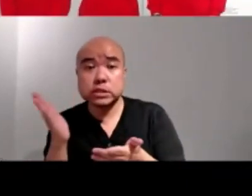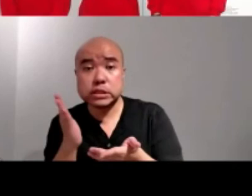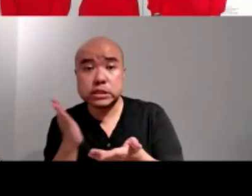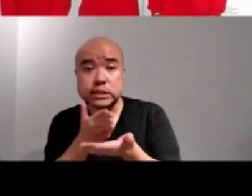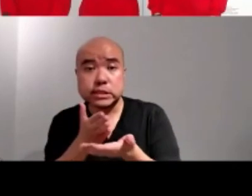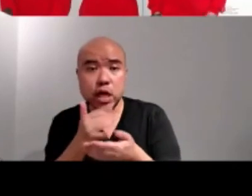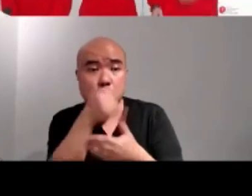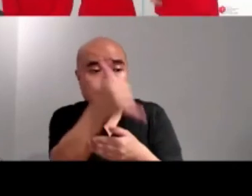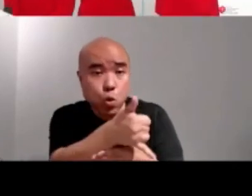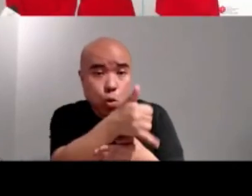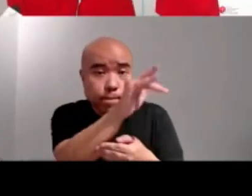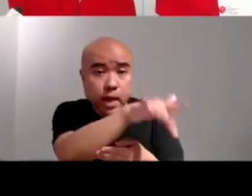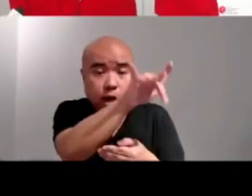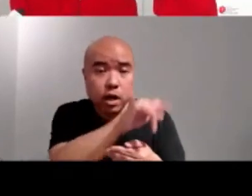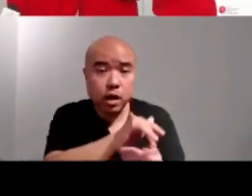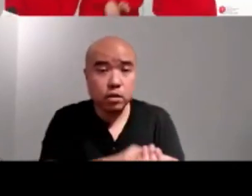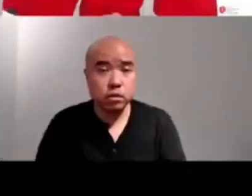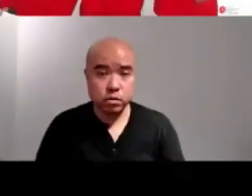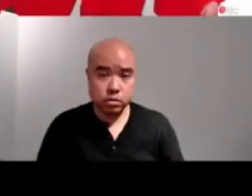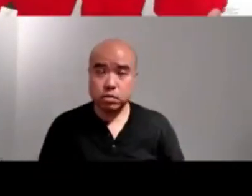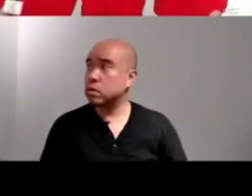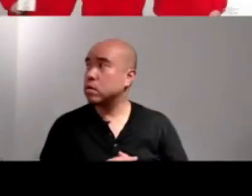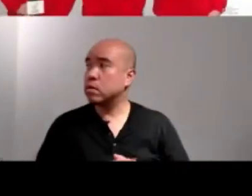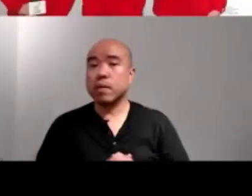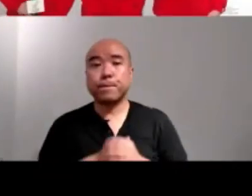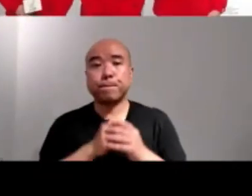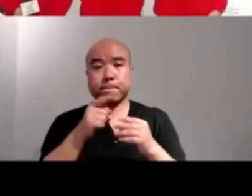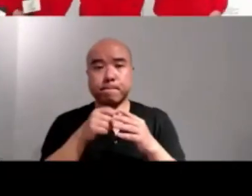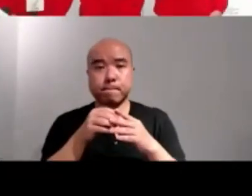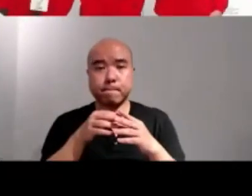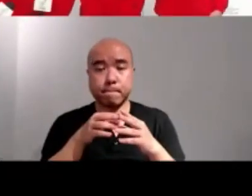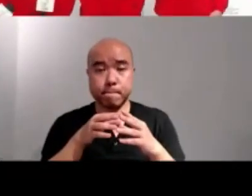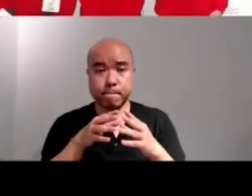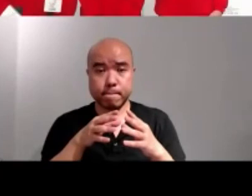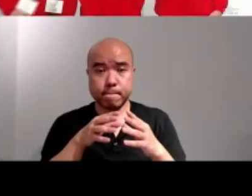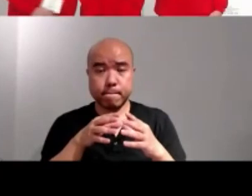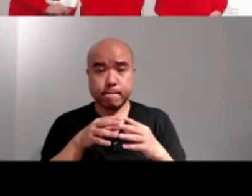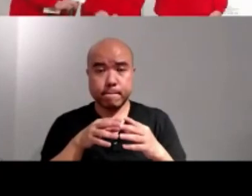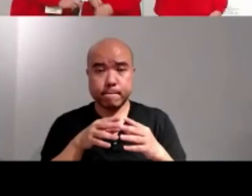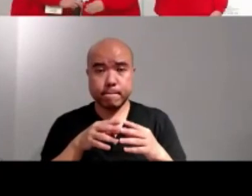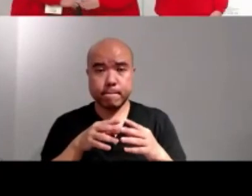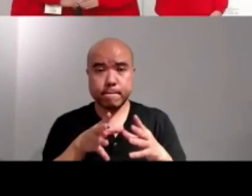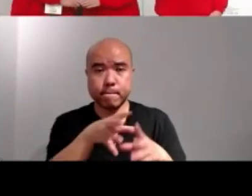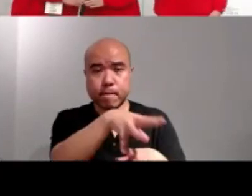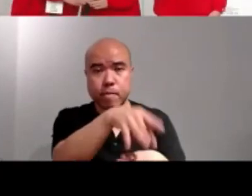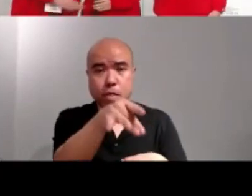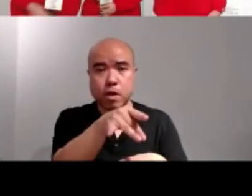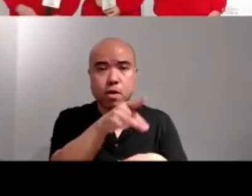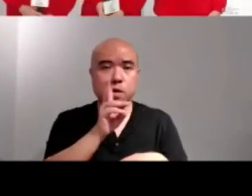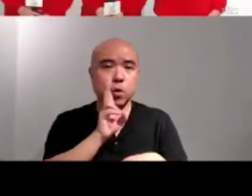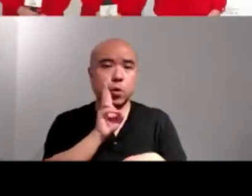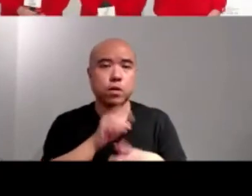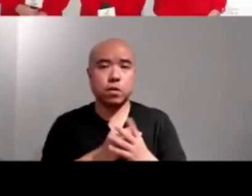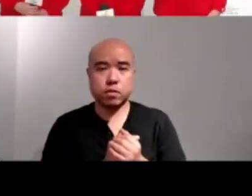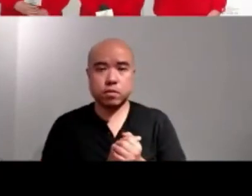不同的资讯。 咁我哋以耀能协会嘅一个活动落做例子啦，咁我哋揿入去咧，再碌到落